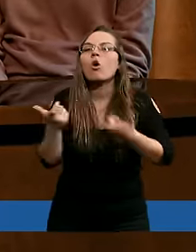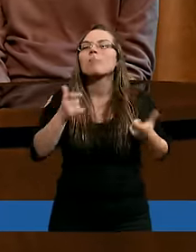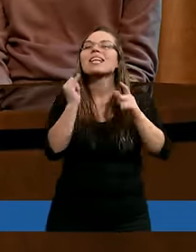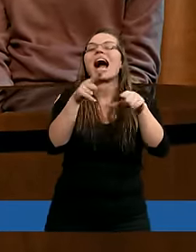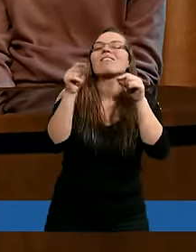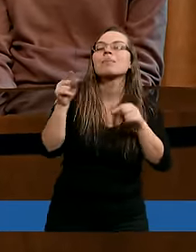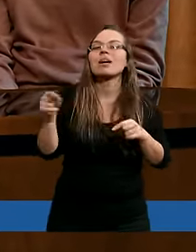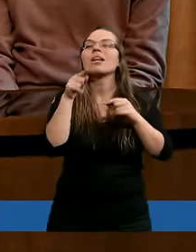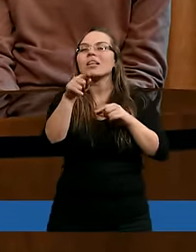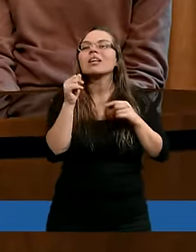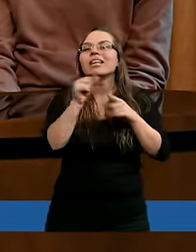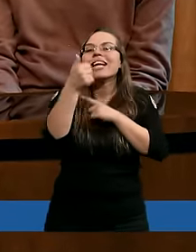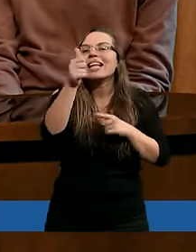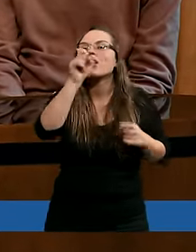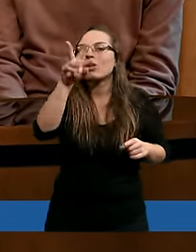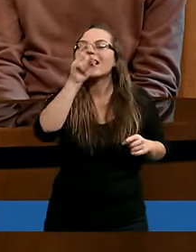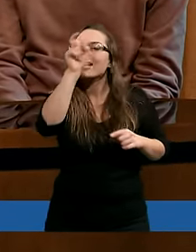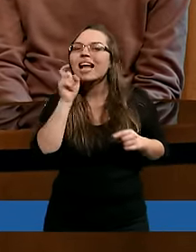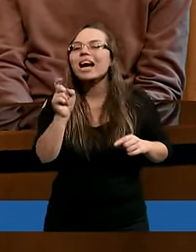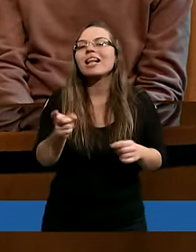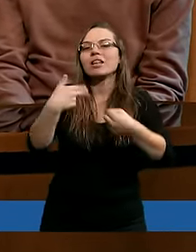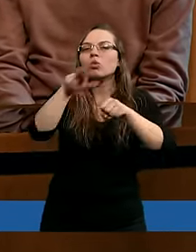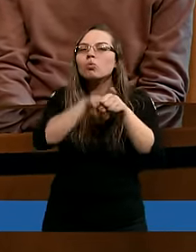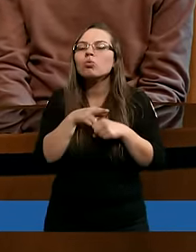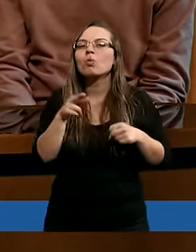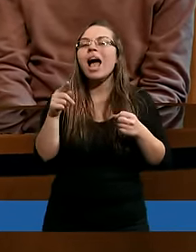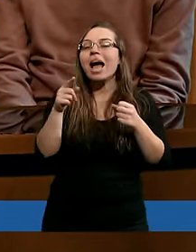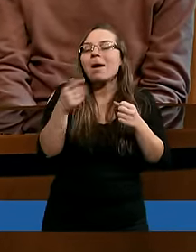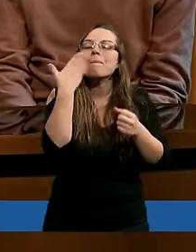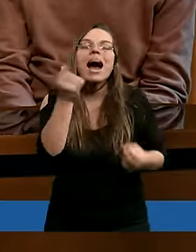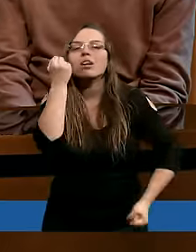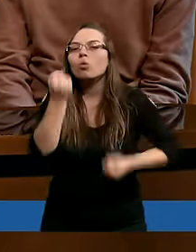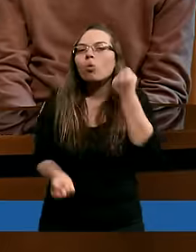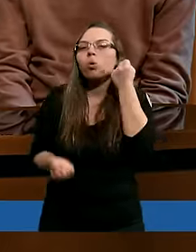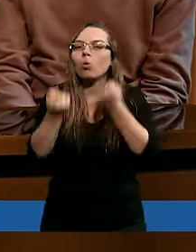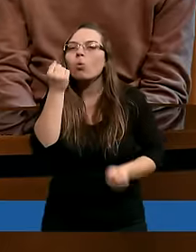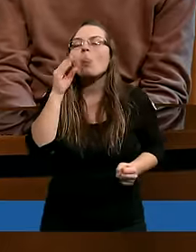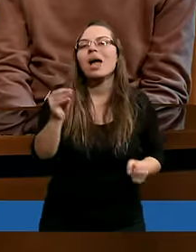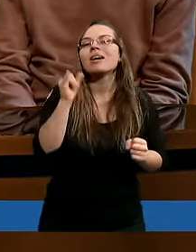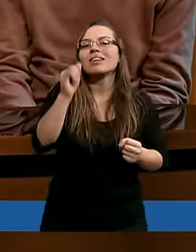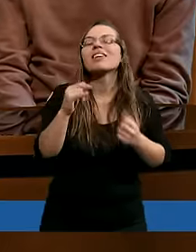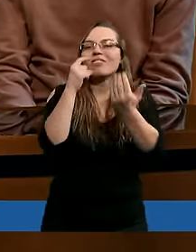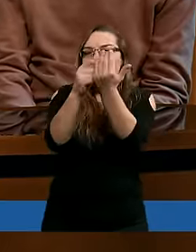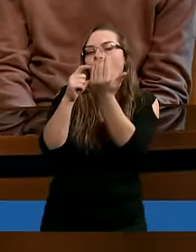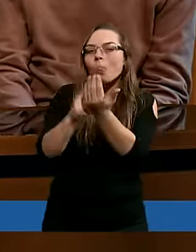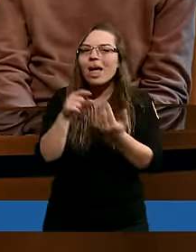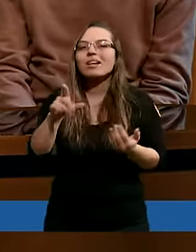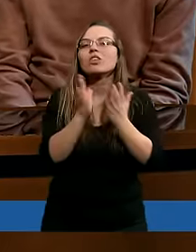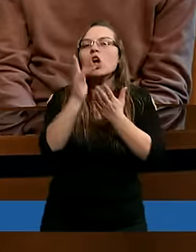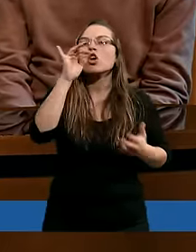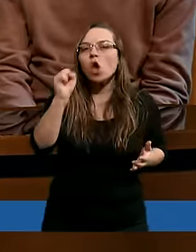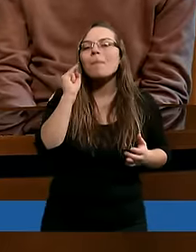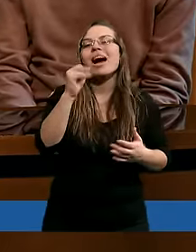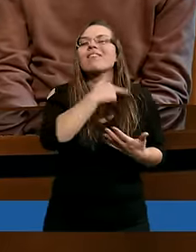Jeszcze takie mamy jedno zagadnienie, które chciałbym poruszyć, takie bardzo trudne i w kontekście Księgi Hioba